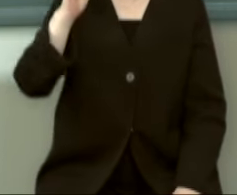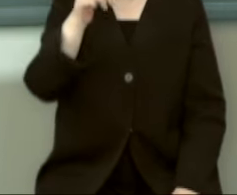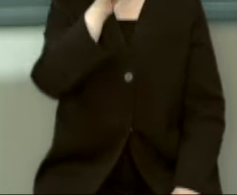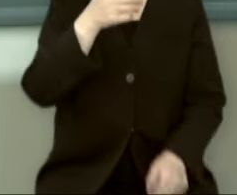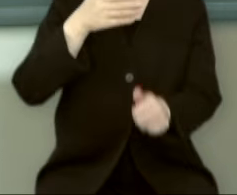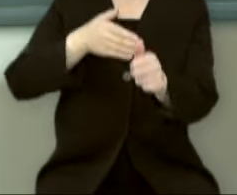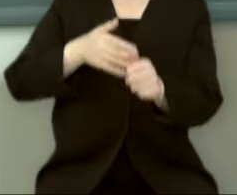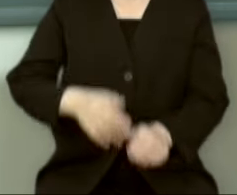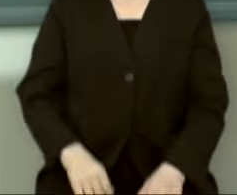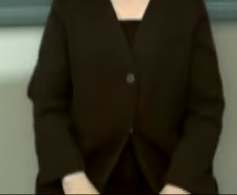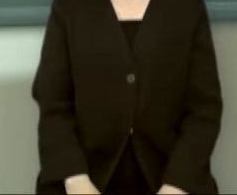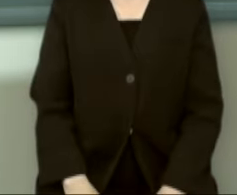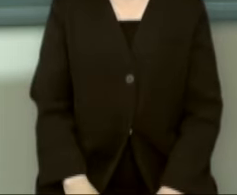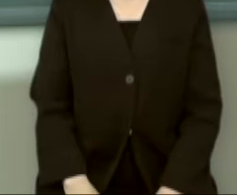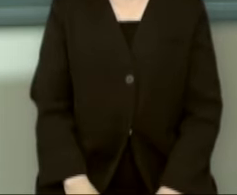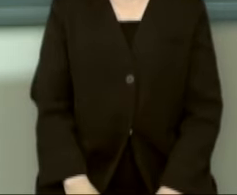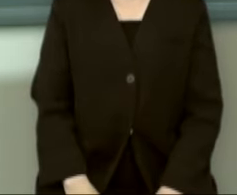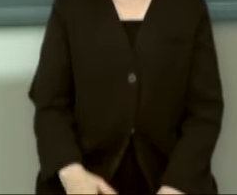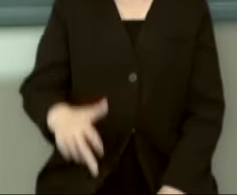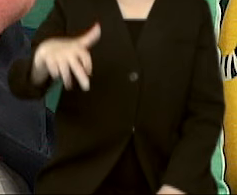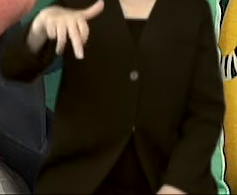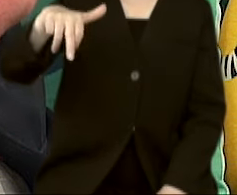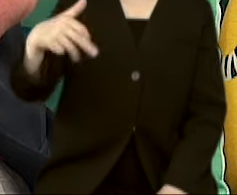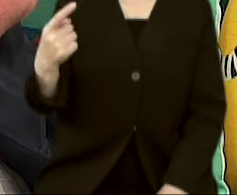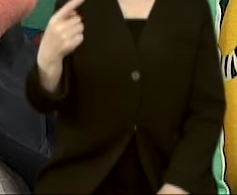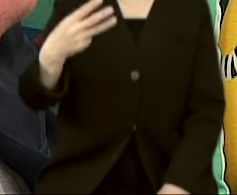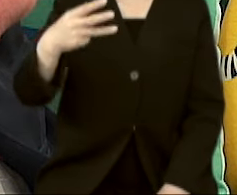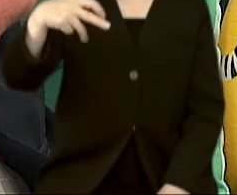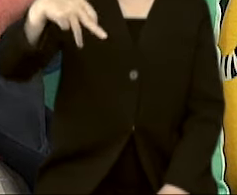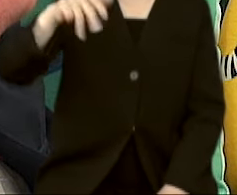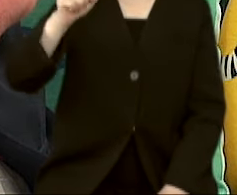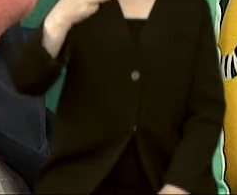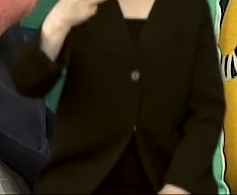좀 부탁드립니다. 콜카타가